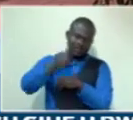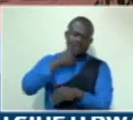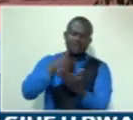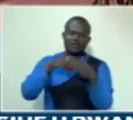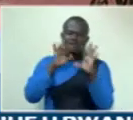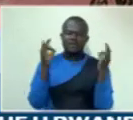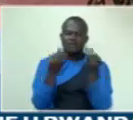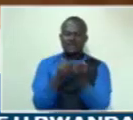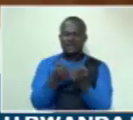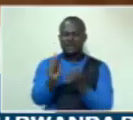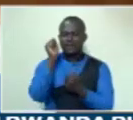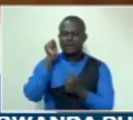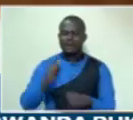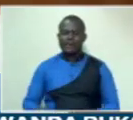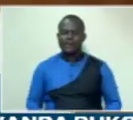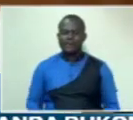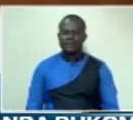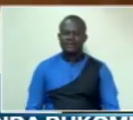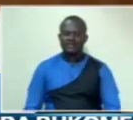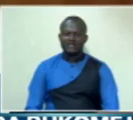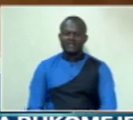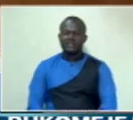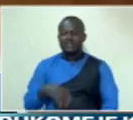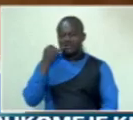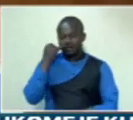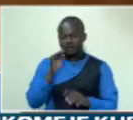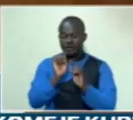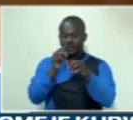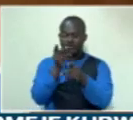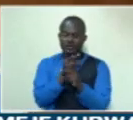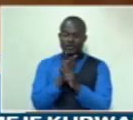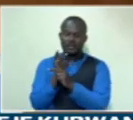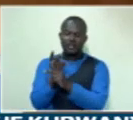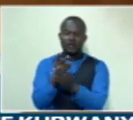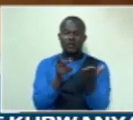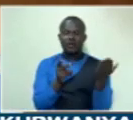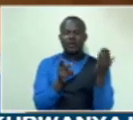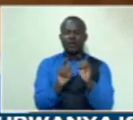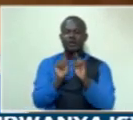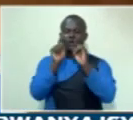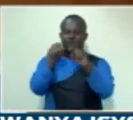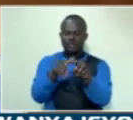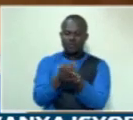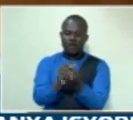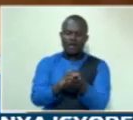mu miryango yabo iyo ugiye kubitaho uragenda